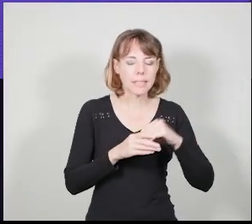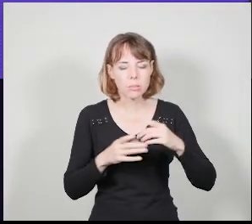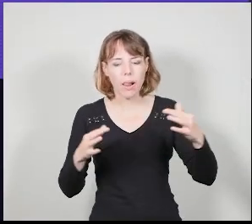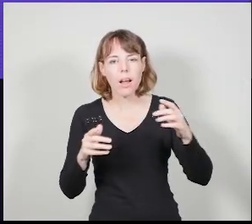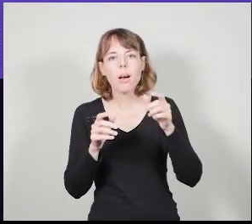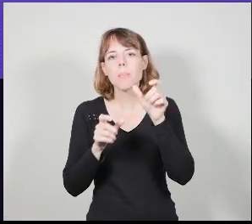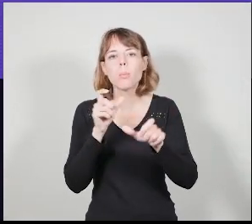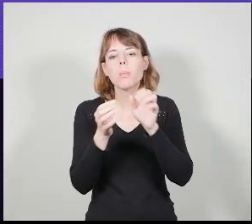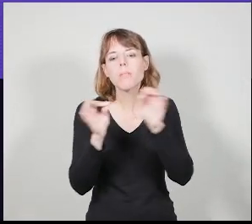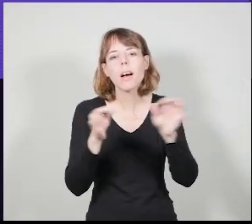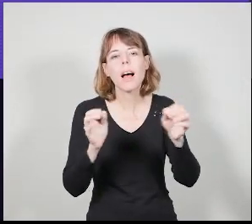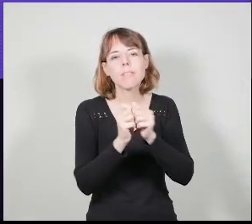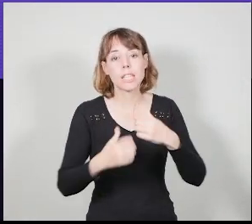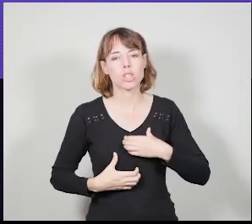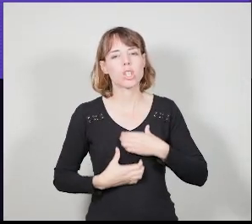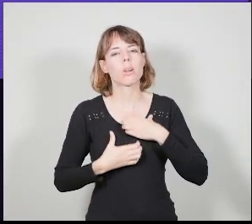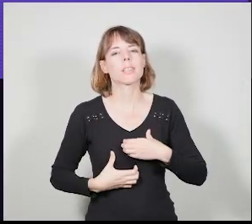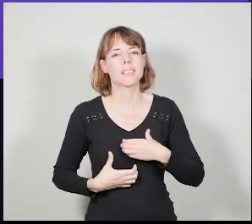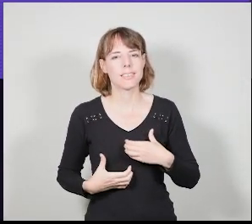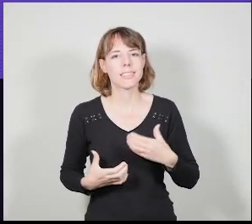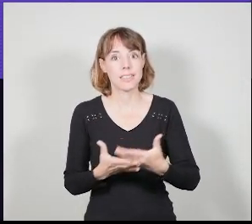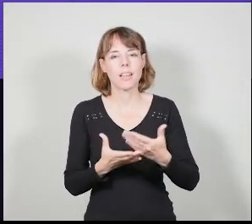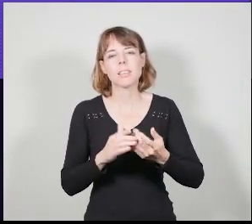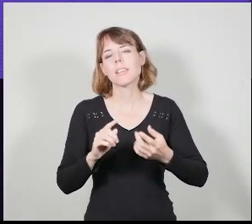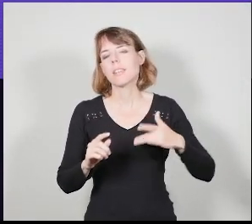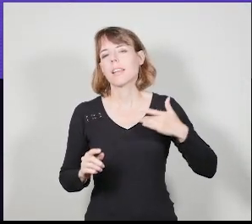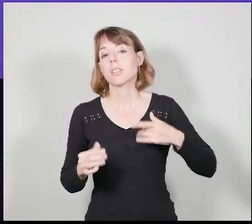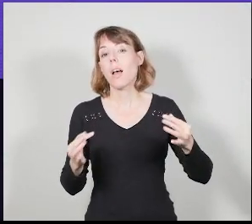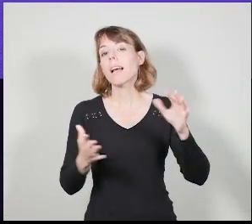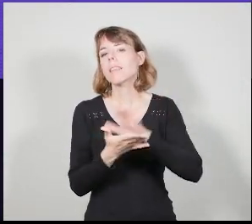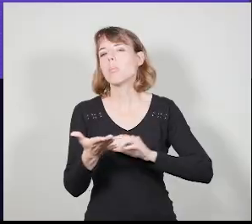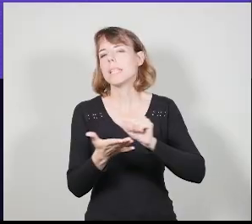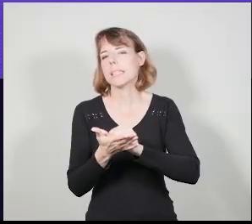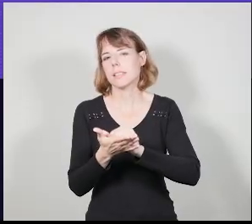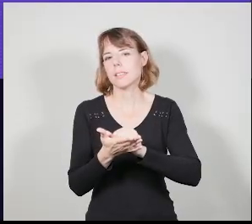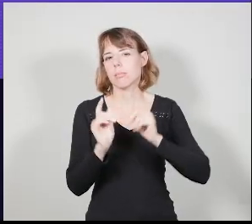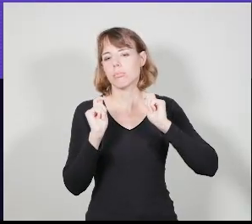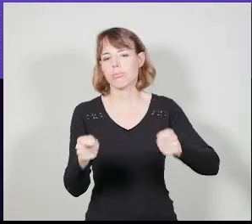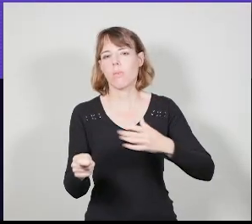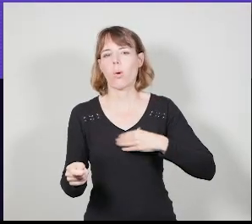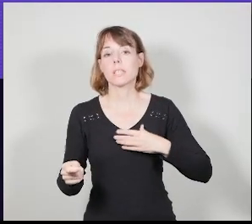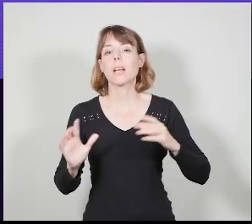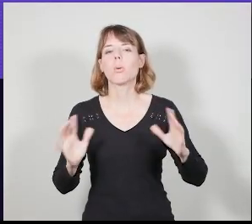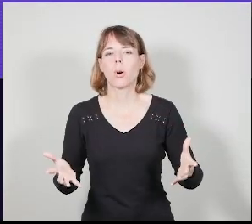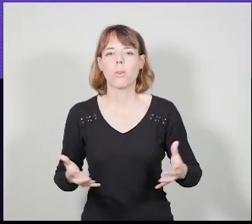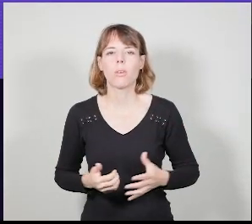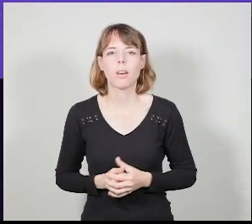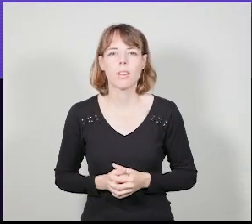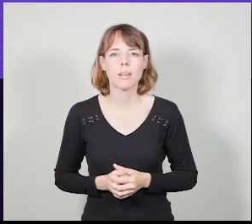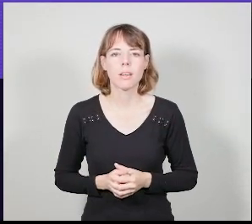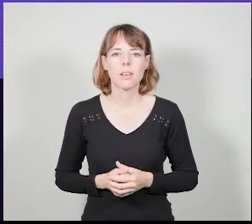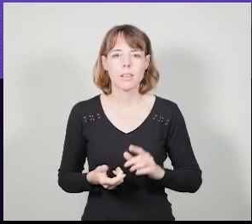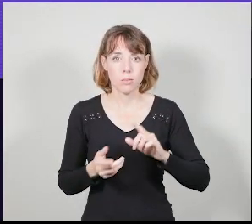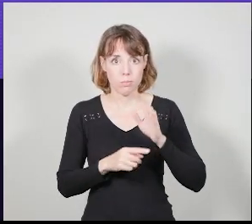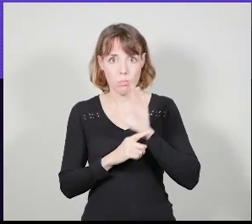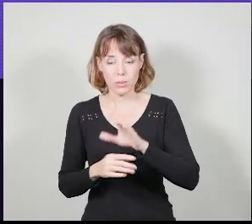liste, mais on voit comment symboliquement, il y a des façons de marquer les changements qui sont très différents. Et je